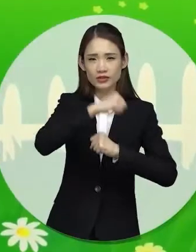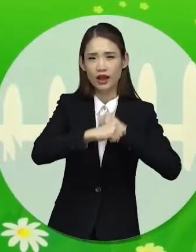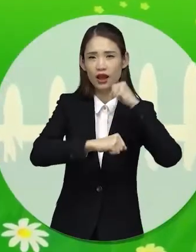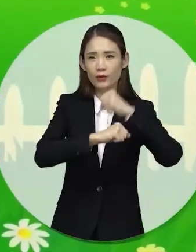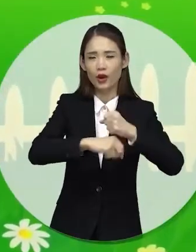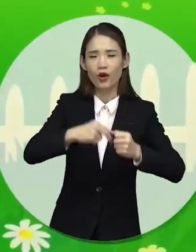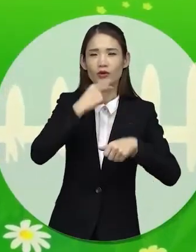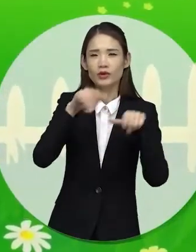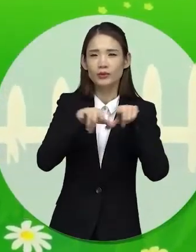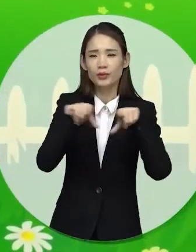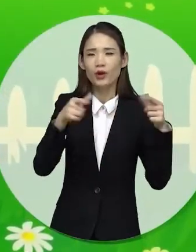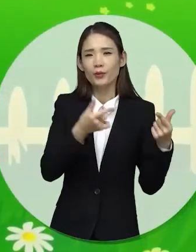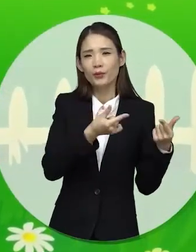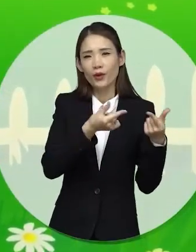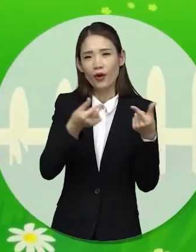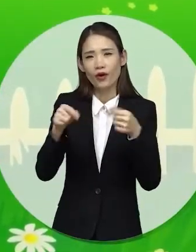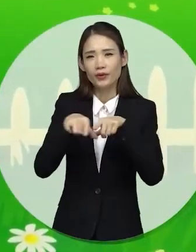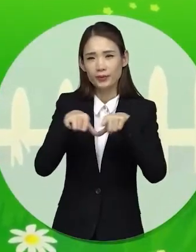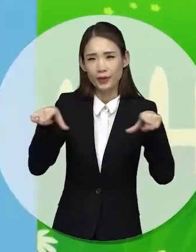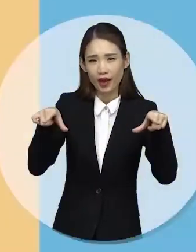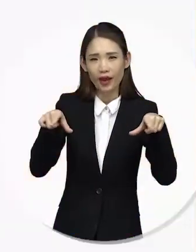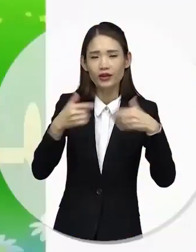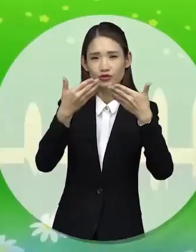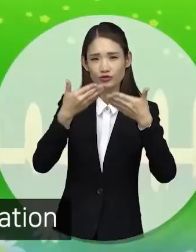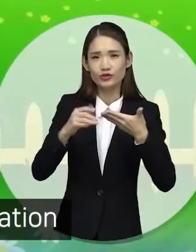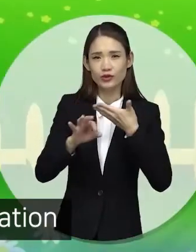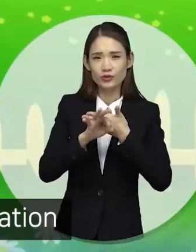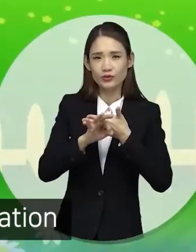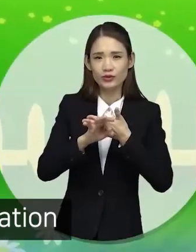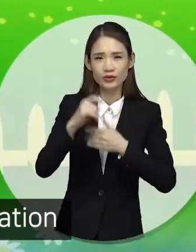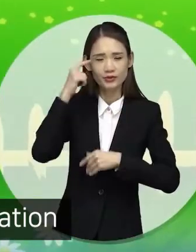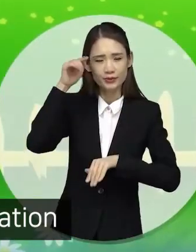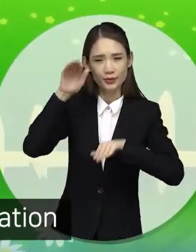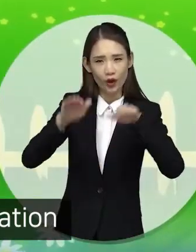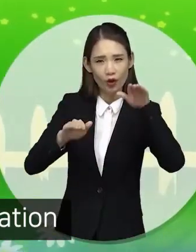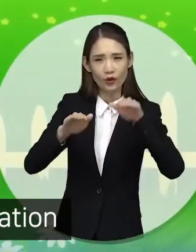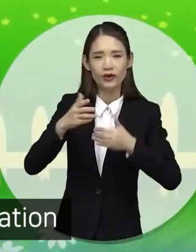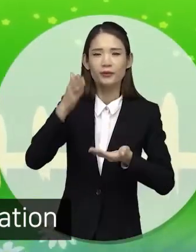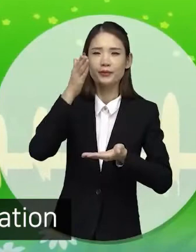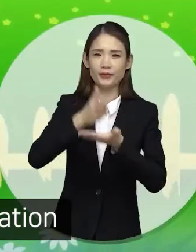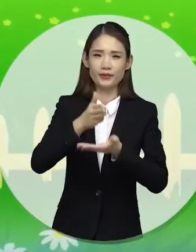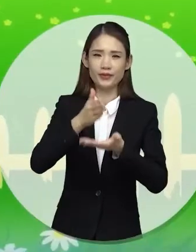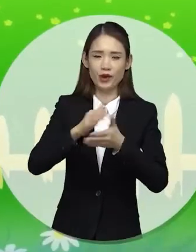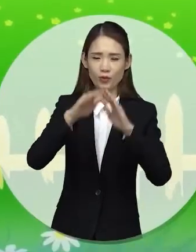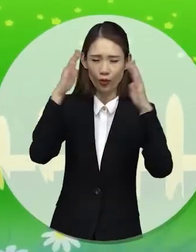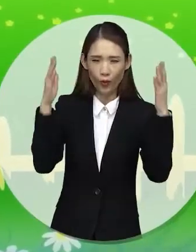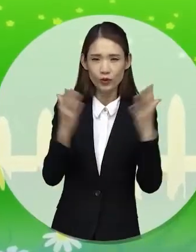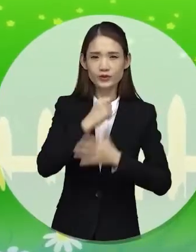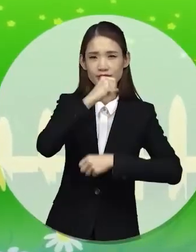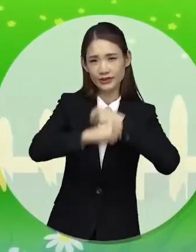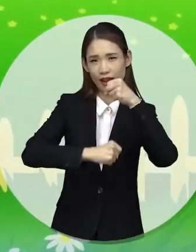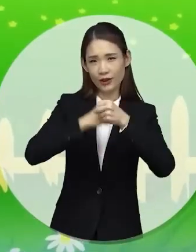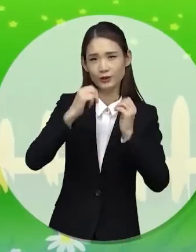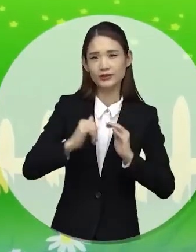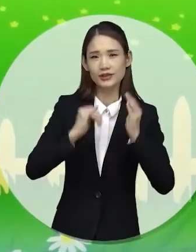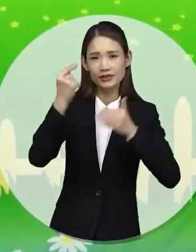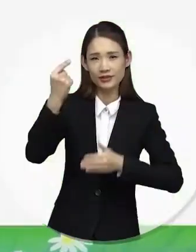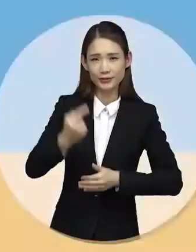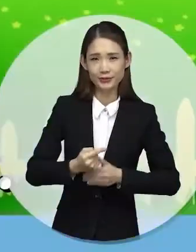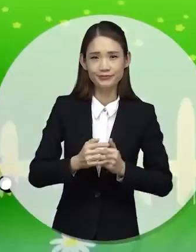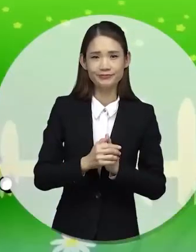장벽도 없이 평등한 상황이 주어진다면 편견과 차별 없이 모두가 자유로운 세상이 오지